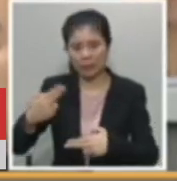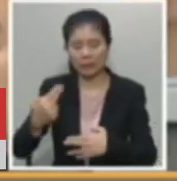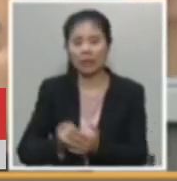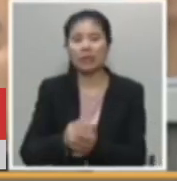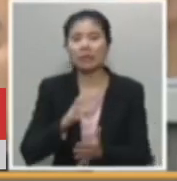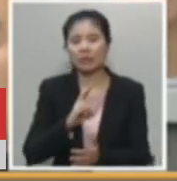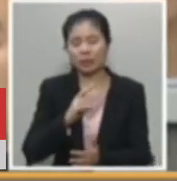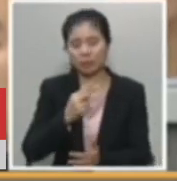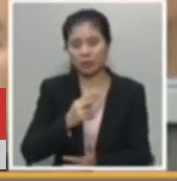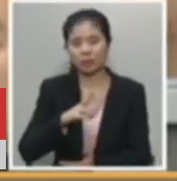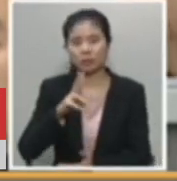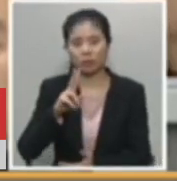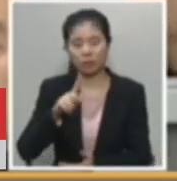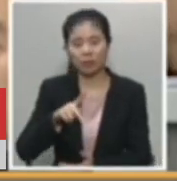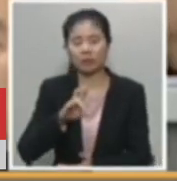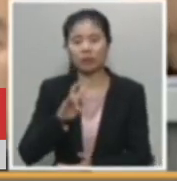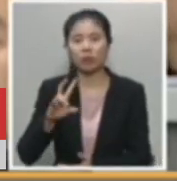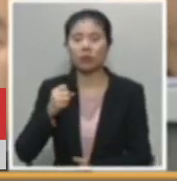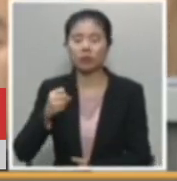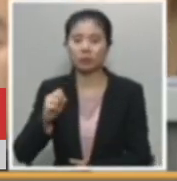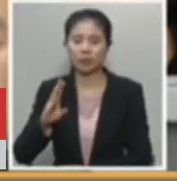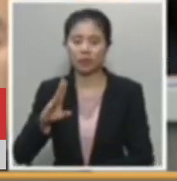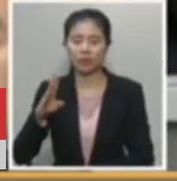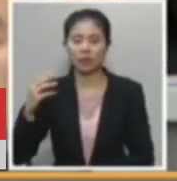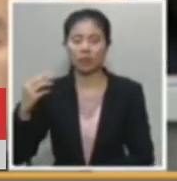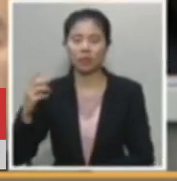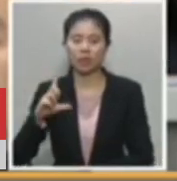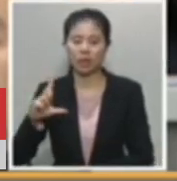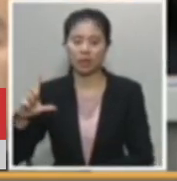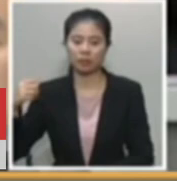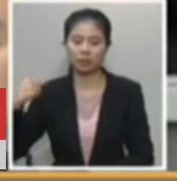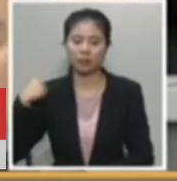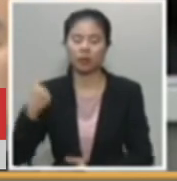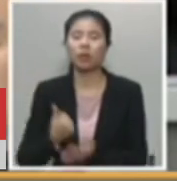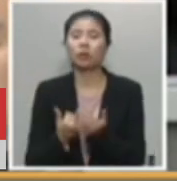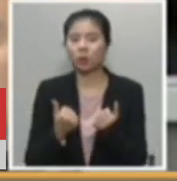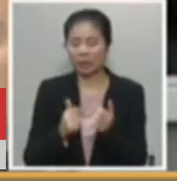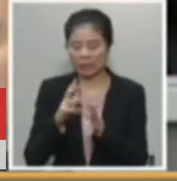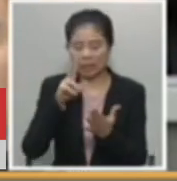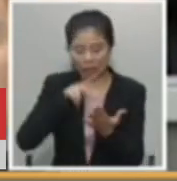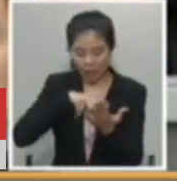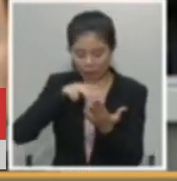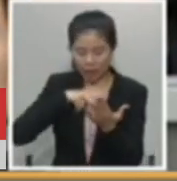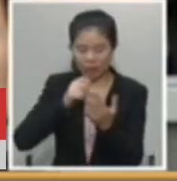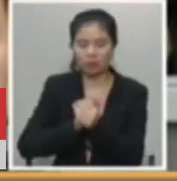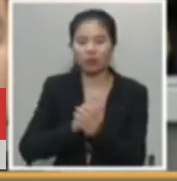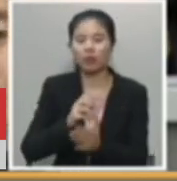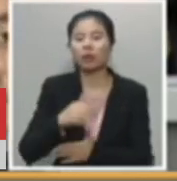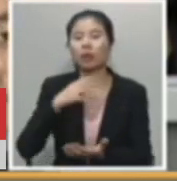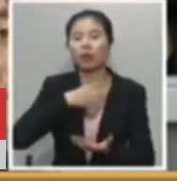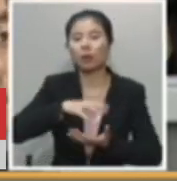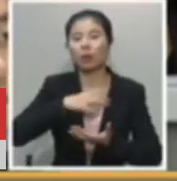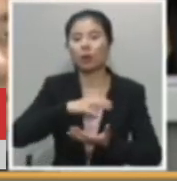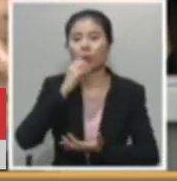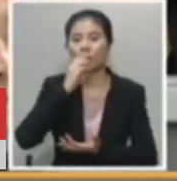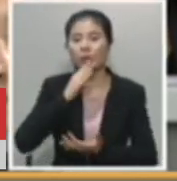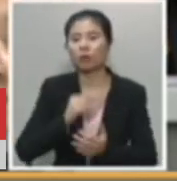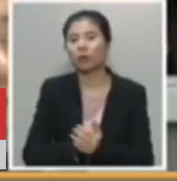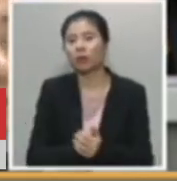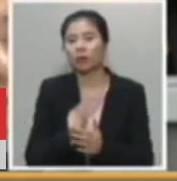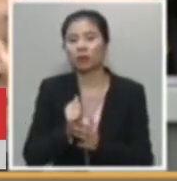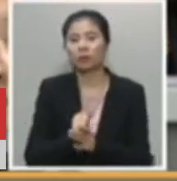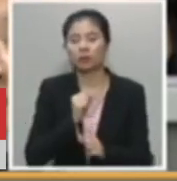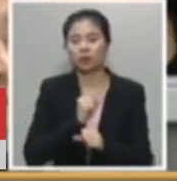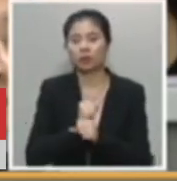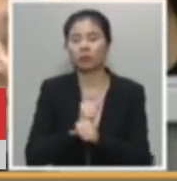72,714 ล้านบาทท่านประธานครับผมขออ่านข้อมูลในสภาแห่งนี้ครับขออนุญาตท่านประธานครับข้อมูลจากฐ